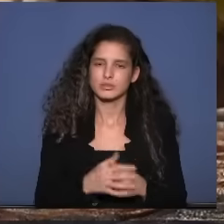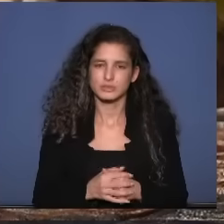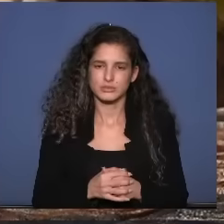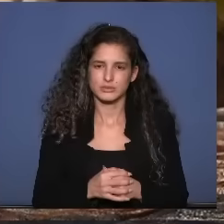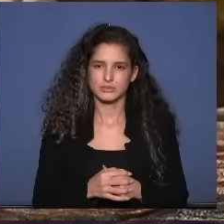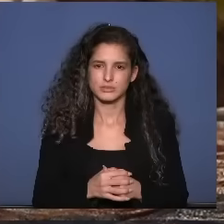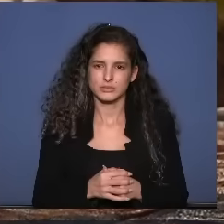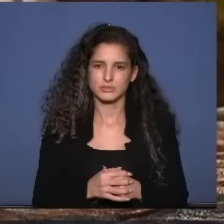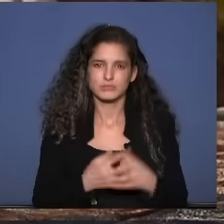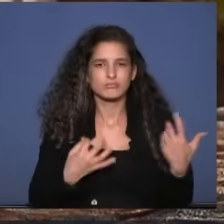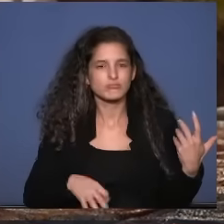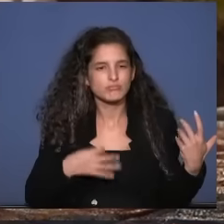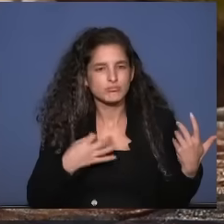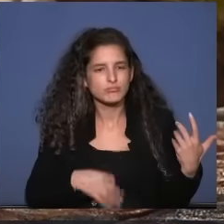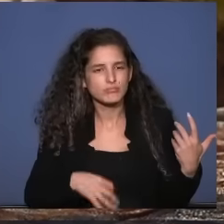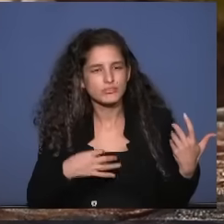אחד, שם